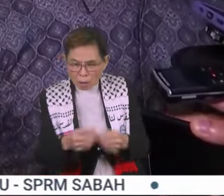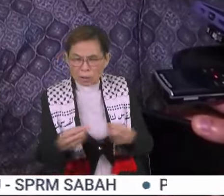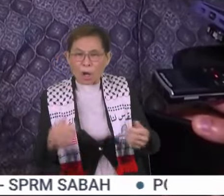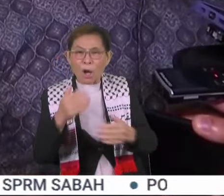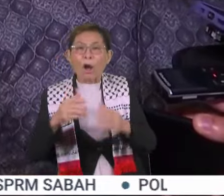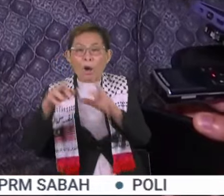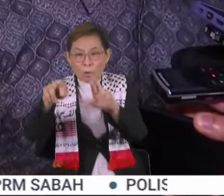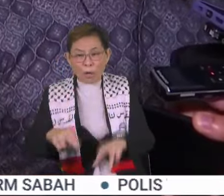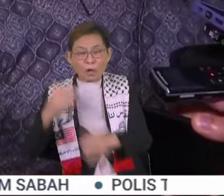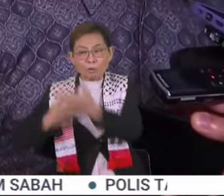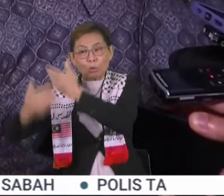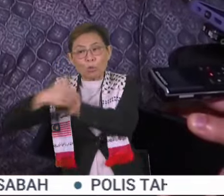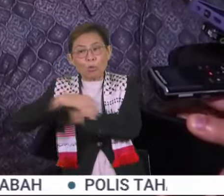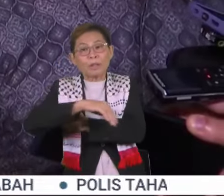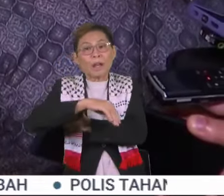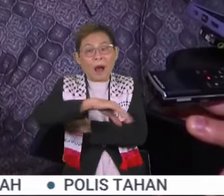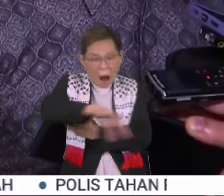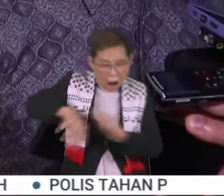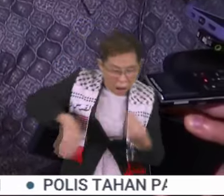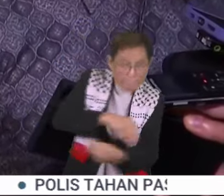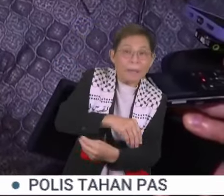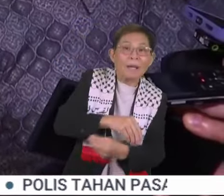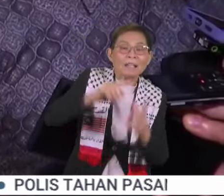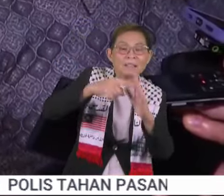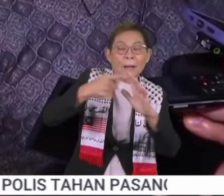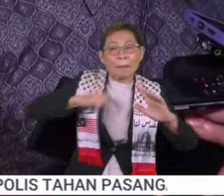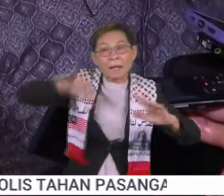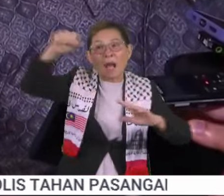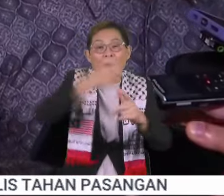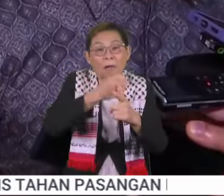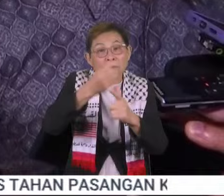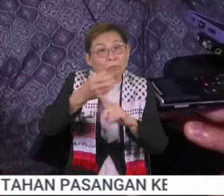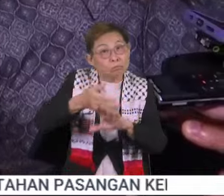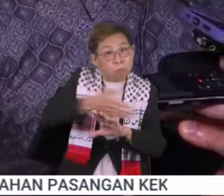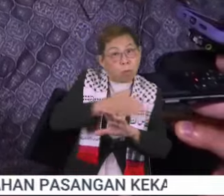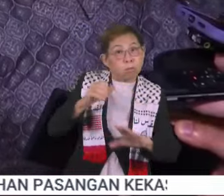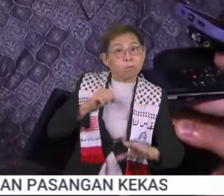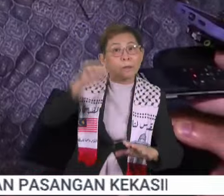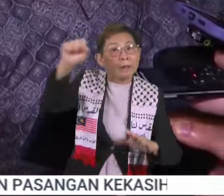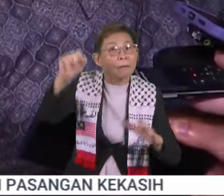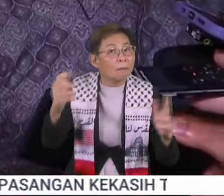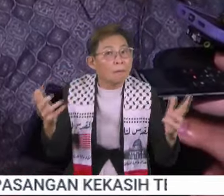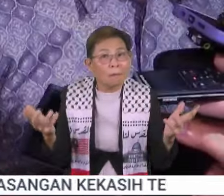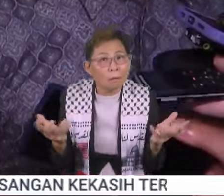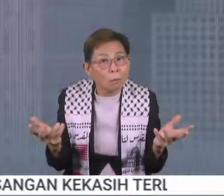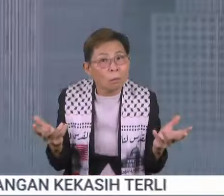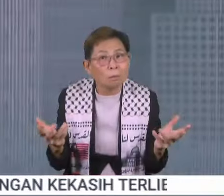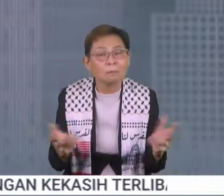diambil? Sejak merdeka atau sebelum merdeka.